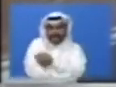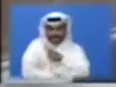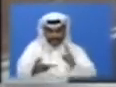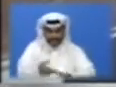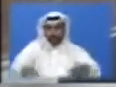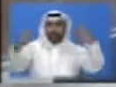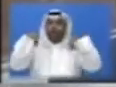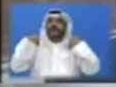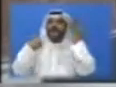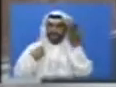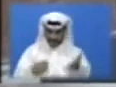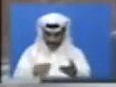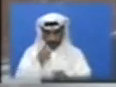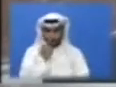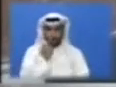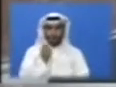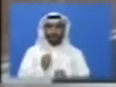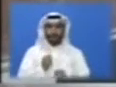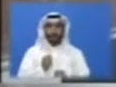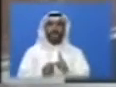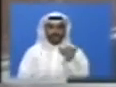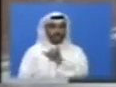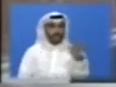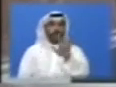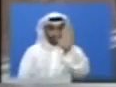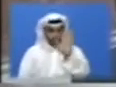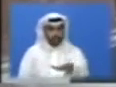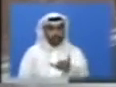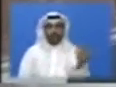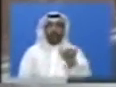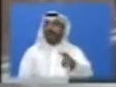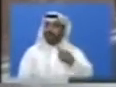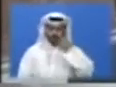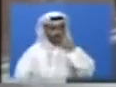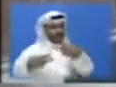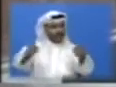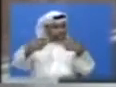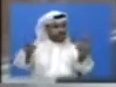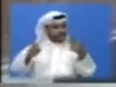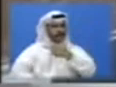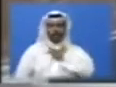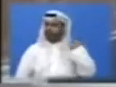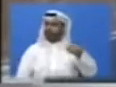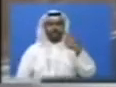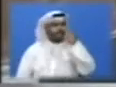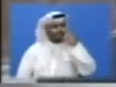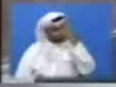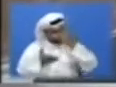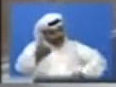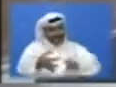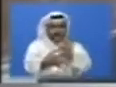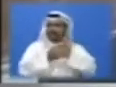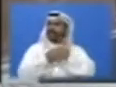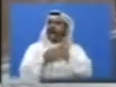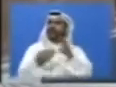والرياضية. وجدنا أن هناك فعلا هناك جدية من الجانب الحكومي أيضا الصربي في تفعيل التعاون